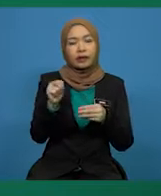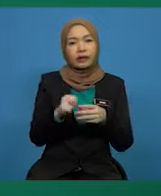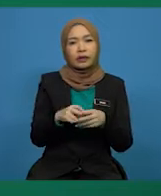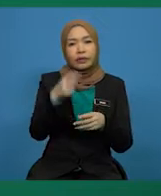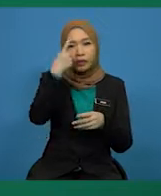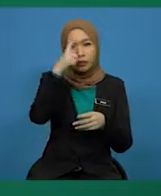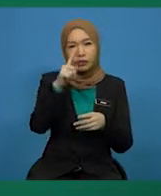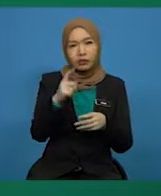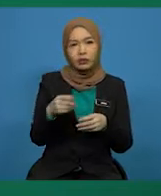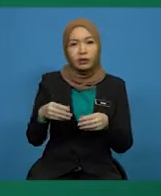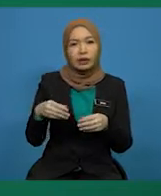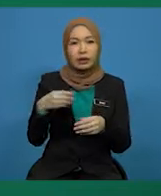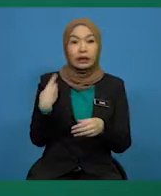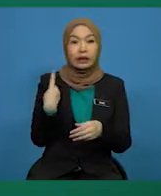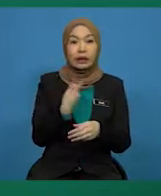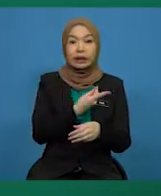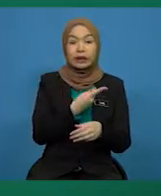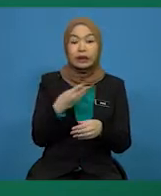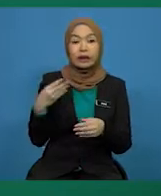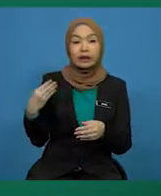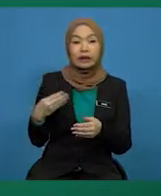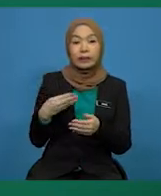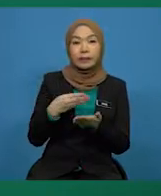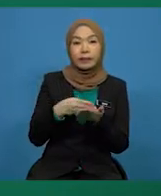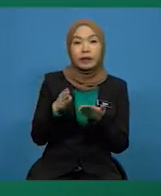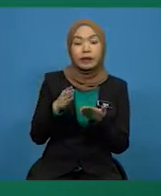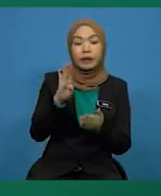bond. Apabila pembelian bond di pasaran